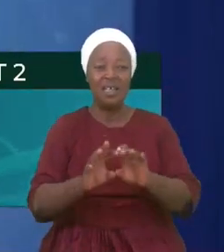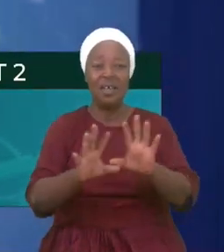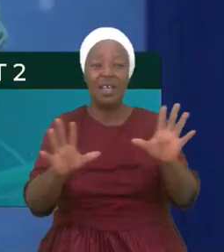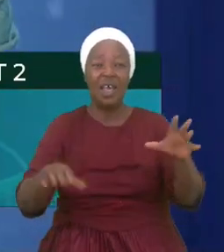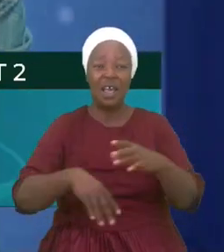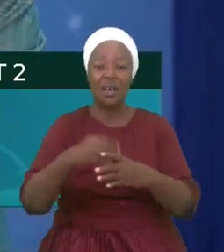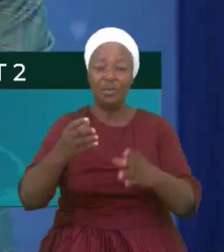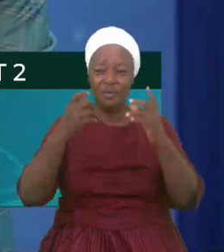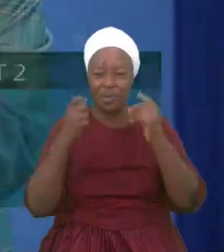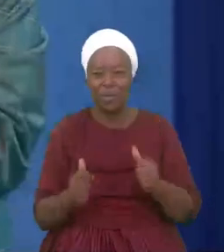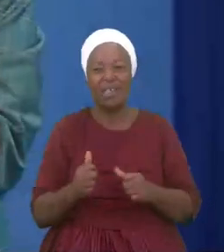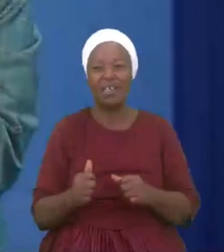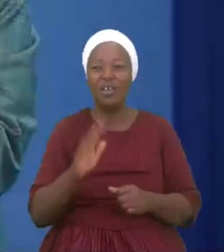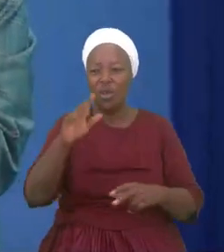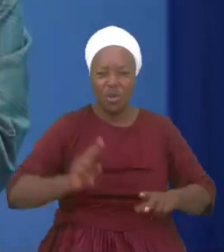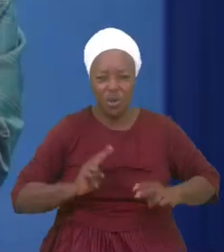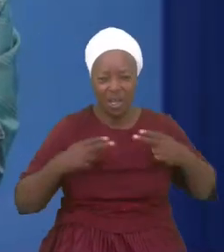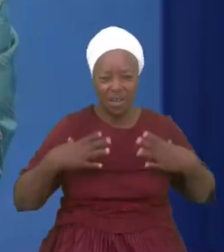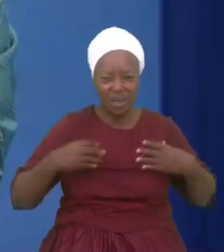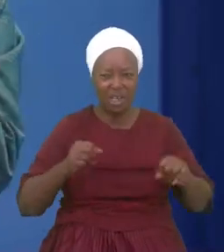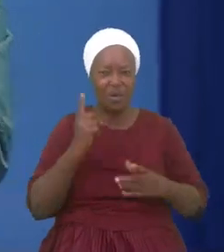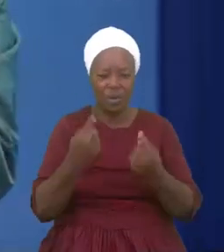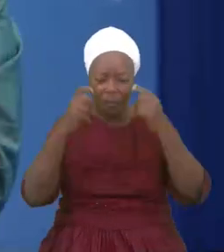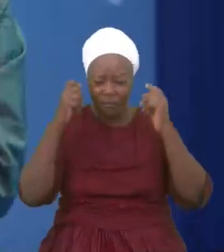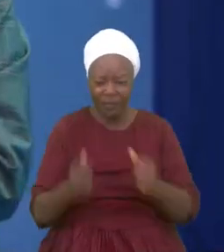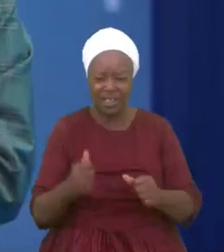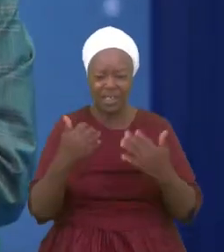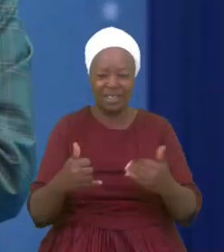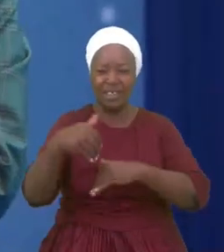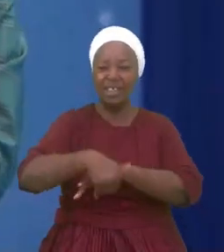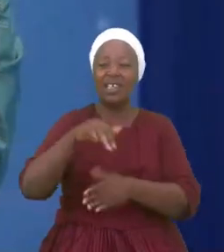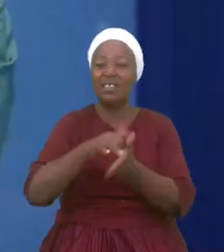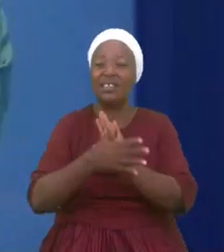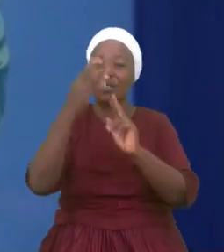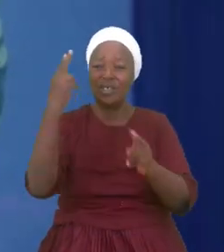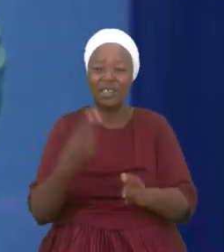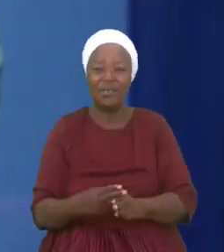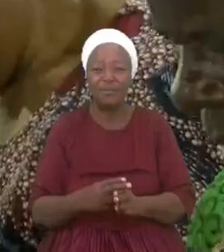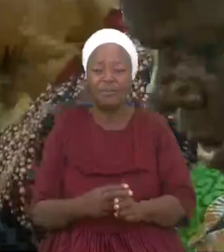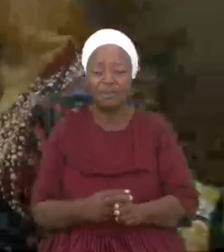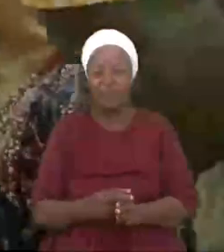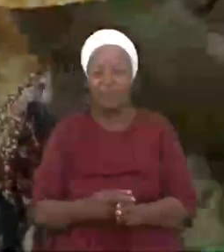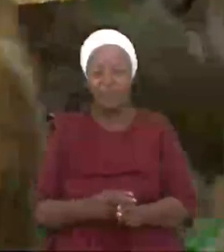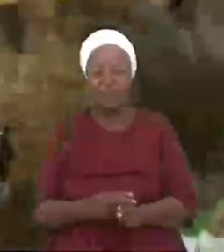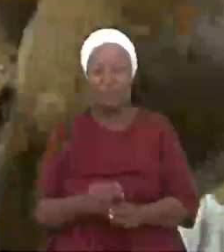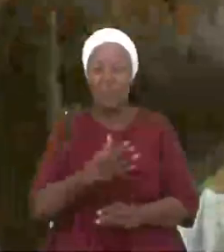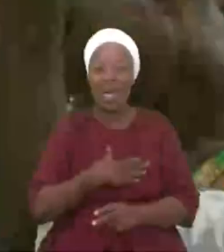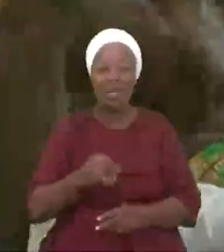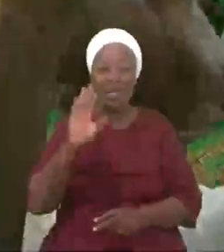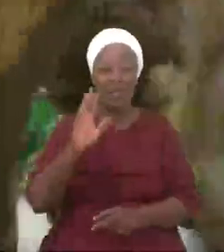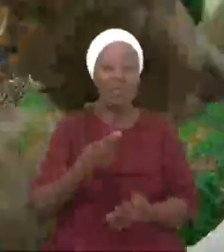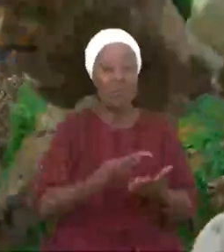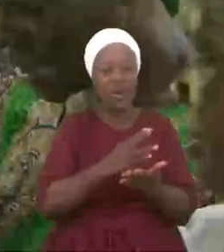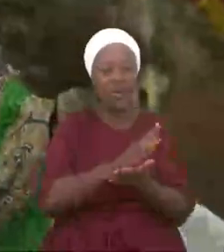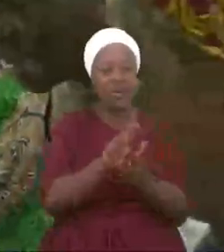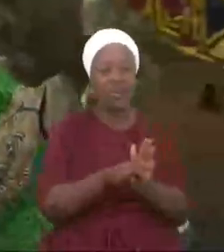et ta guérison j'aimerais promptement ta guérison ta santé viendront